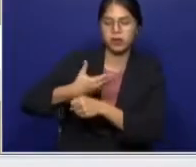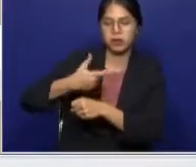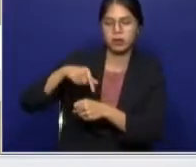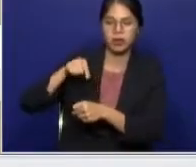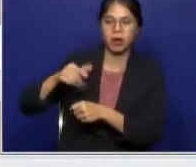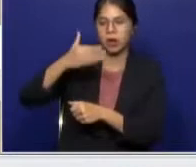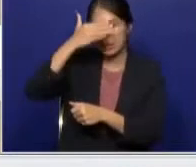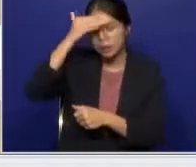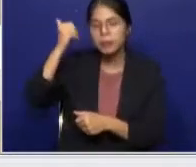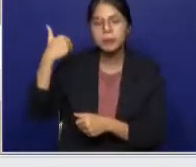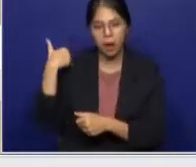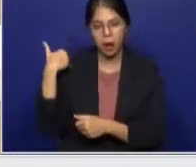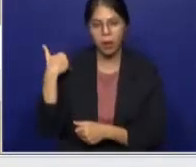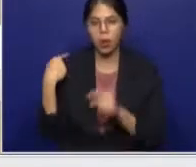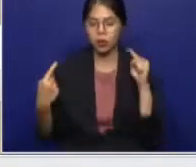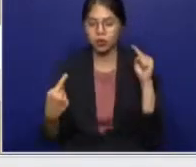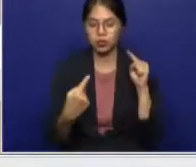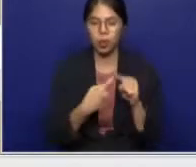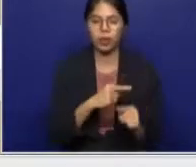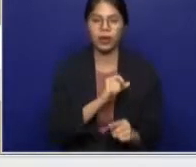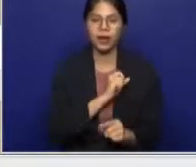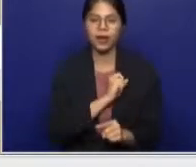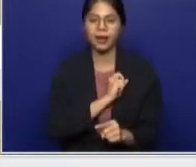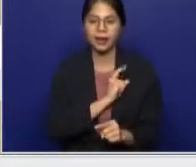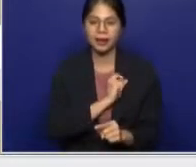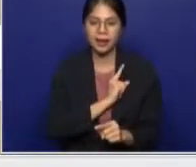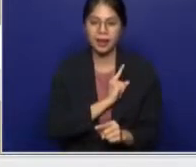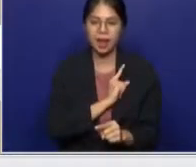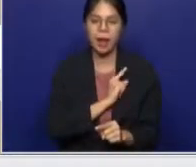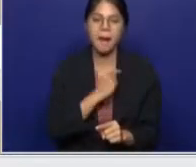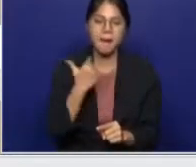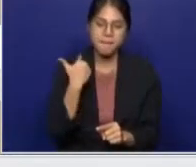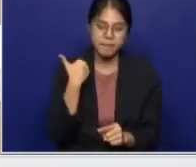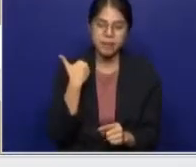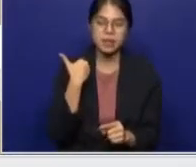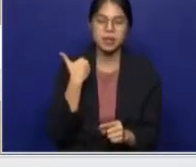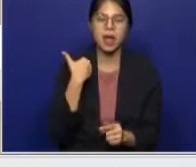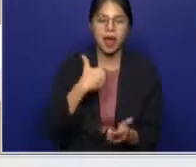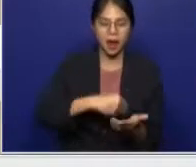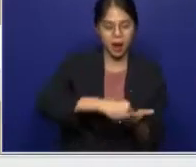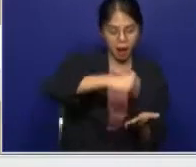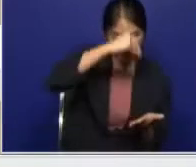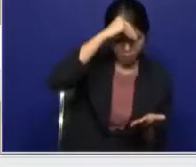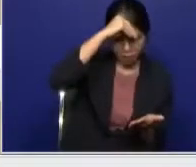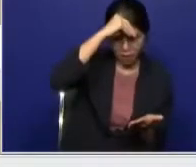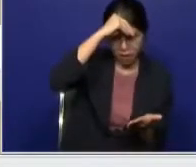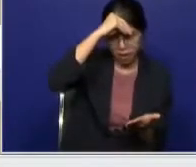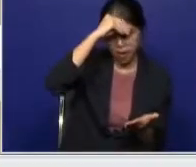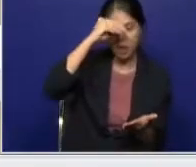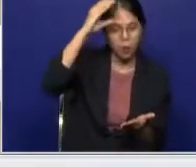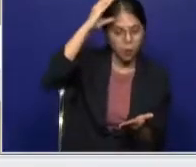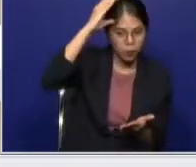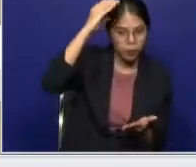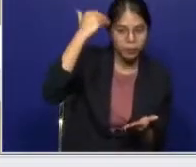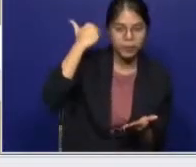าน่ะนะครับการศึกษาหมายถึงศิกขาก็คือการเรียนรู้ต้องทั้งวินัยและพระธรรมทั้งสองอย่